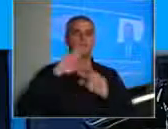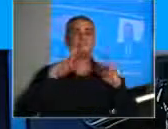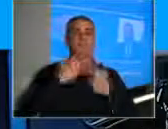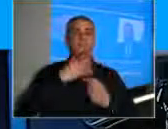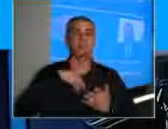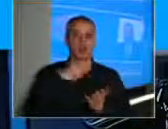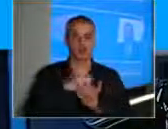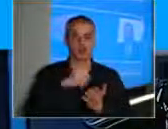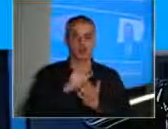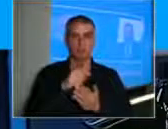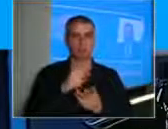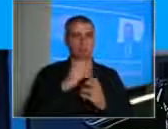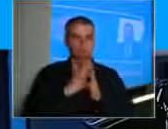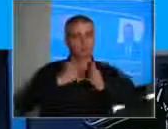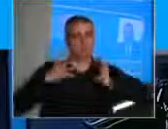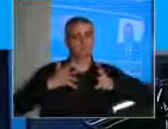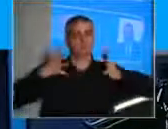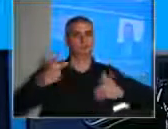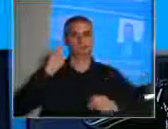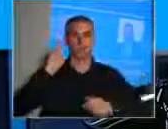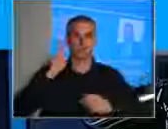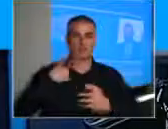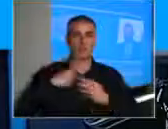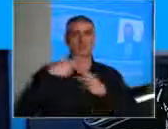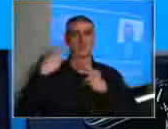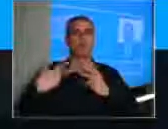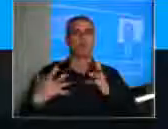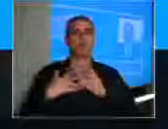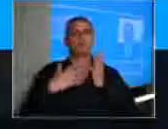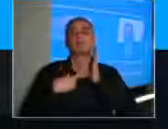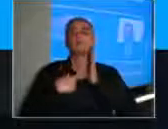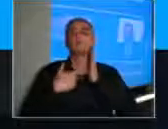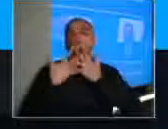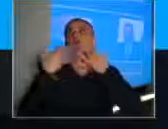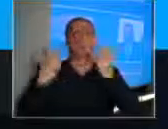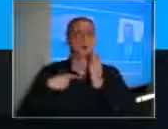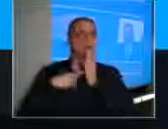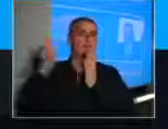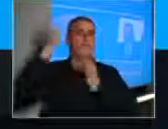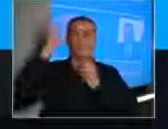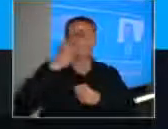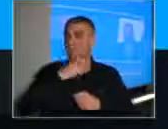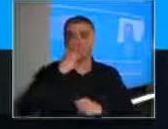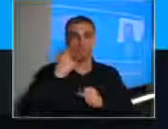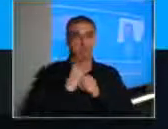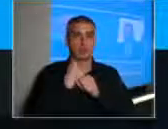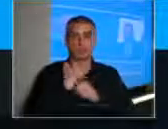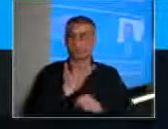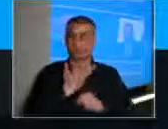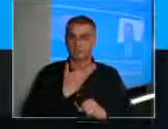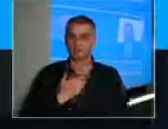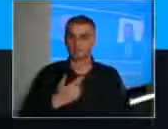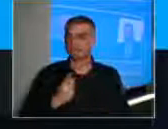שלנו נמשיך אותו, וילך ויגדל. מראים את הפרויקטים החברתיים הענקים, האדירים, בפריפריה, מה שדרעי עשה שם בפריפריה.